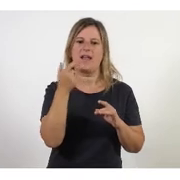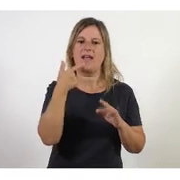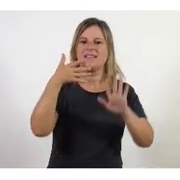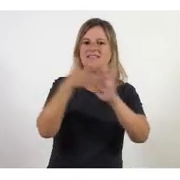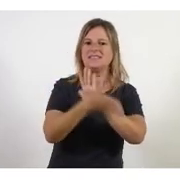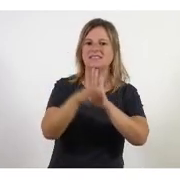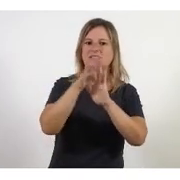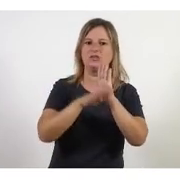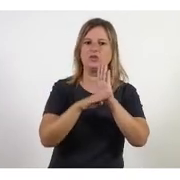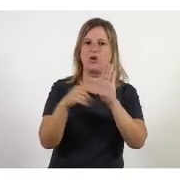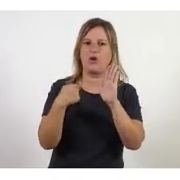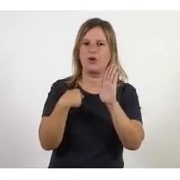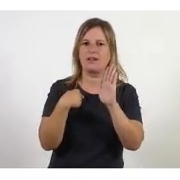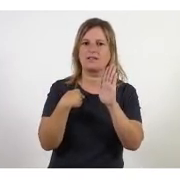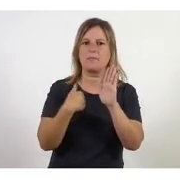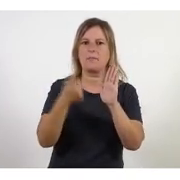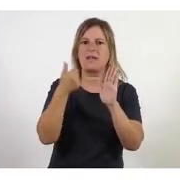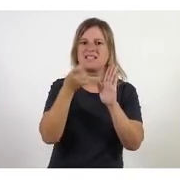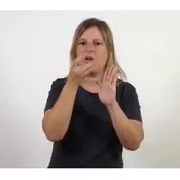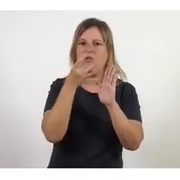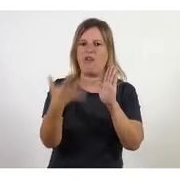història, la manera més fàcil